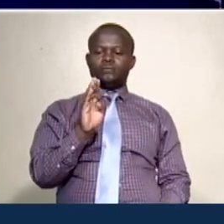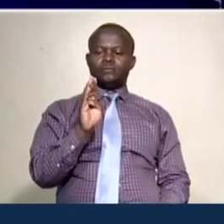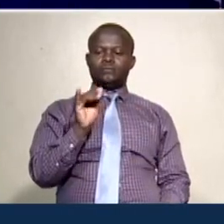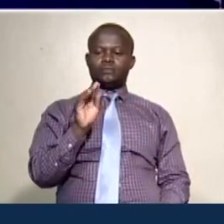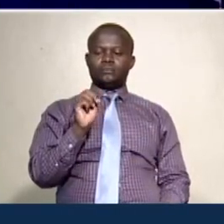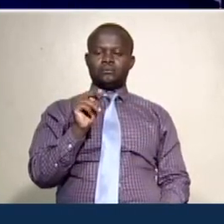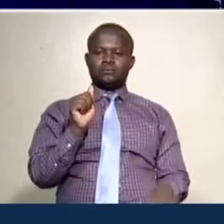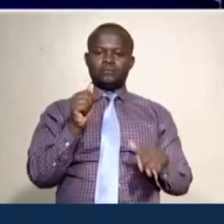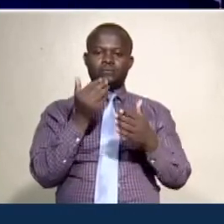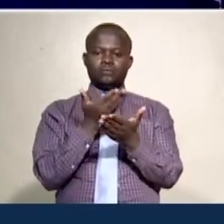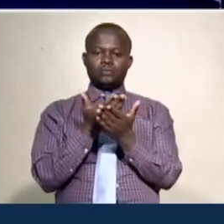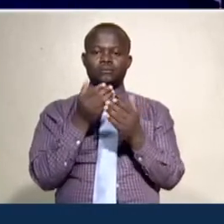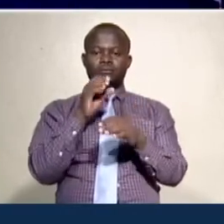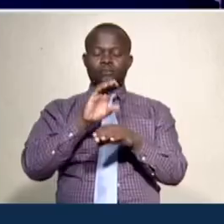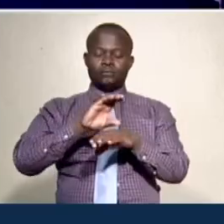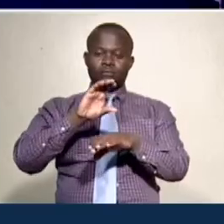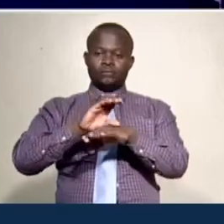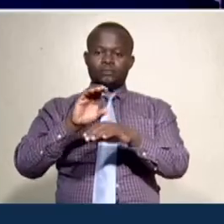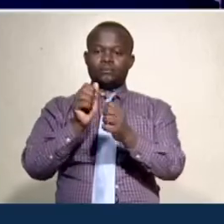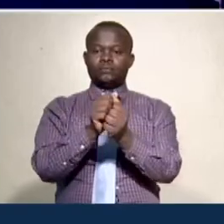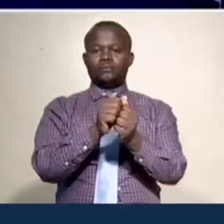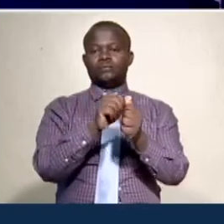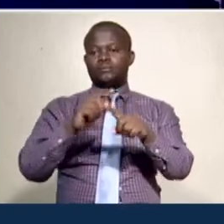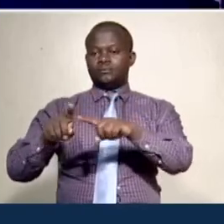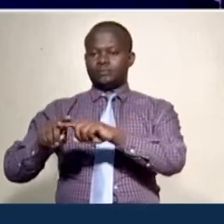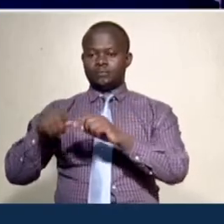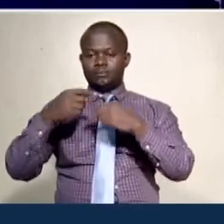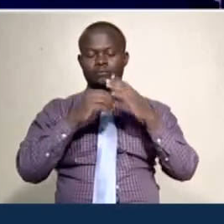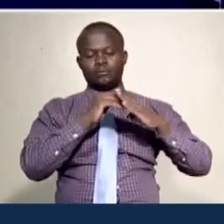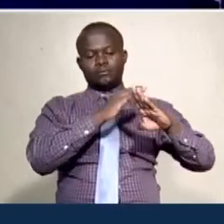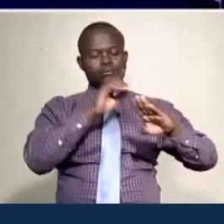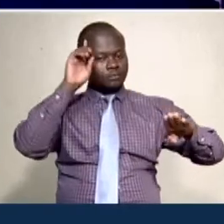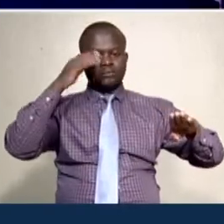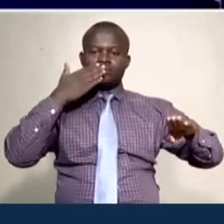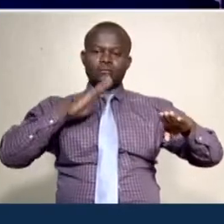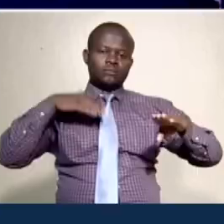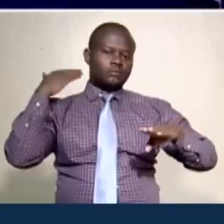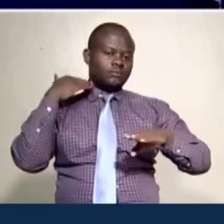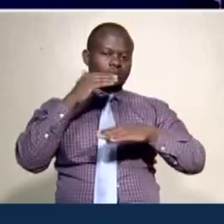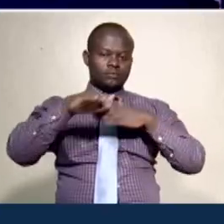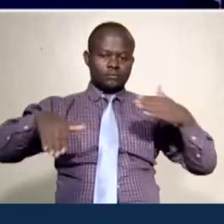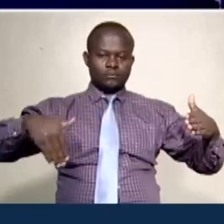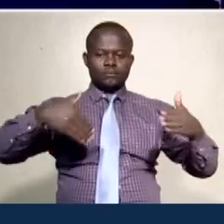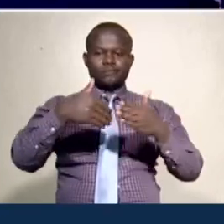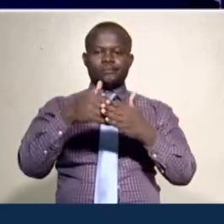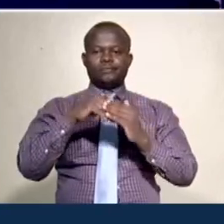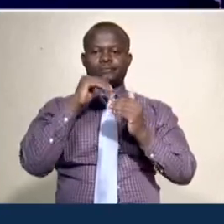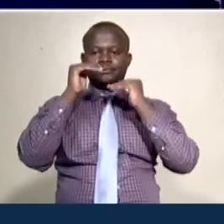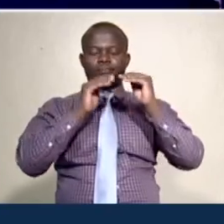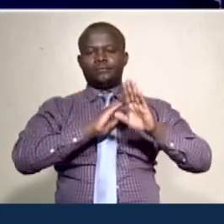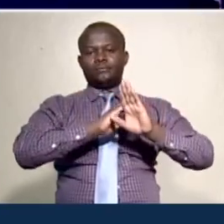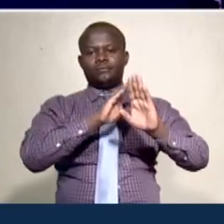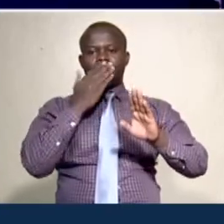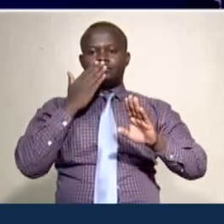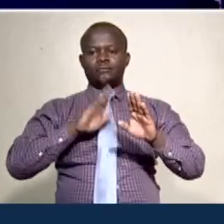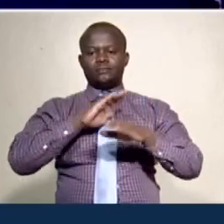Jean-Claude akaba yarasabye amatorero n'amadini gukomeza kurwanya ingengabitekerezo ya Jenoside aho iva ikagera mu rwego rwo kurwanya